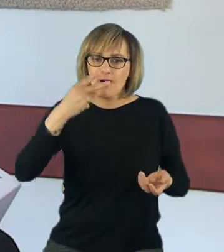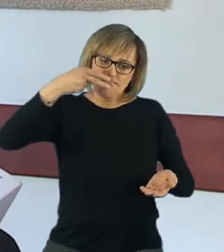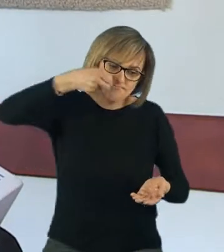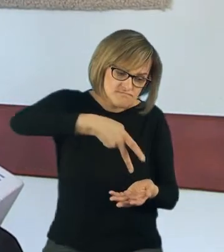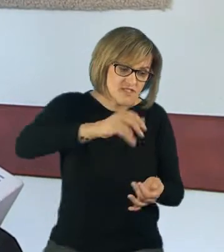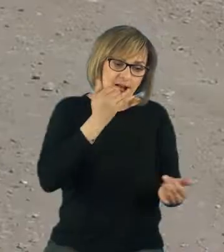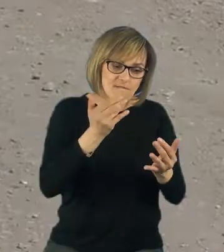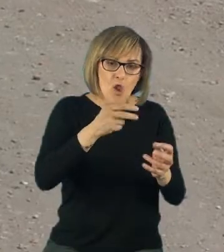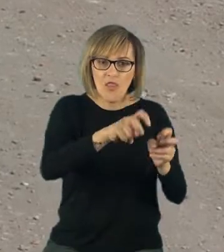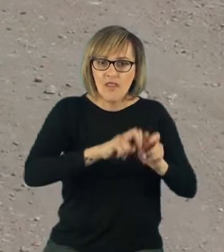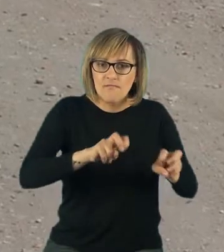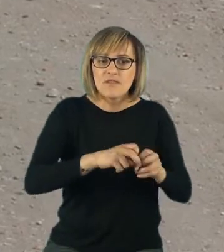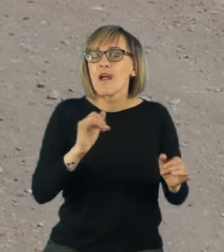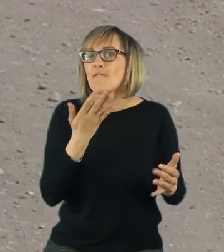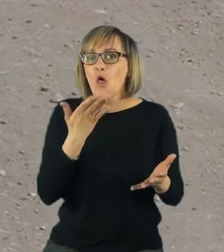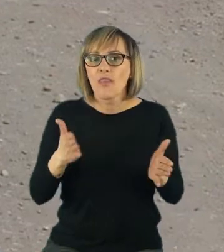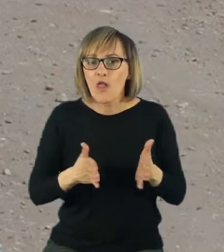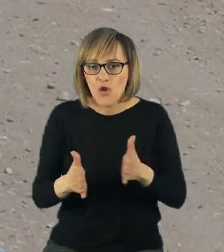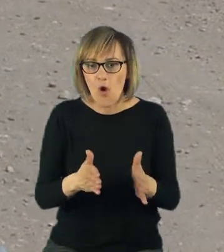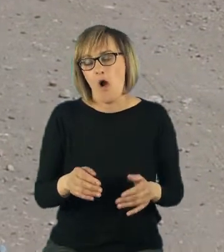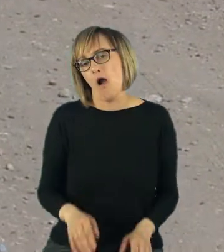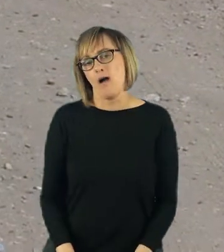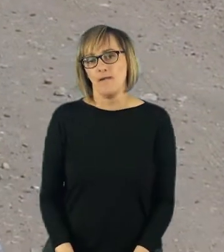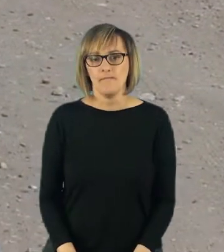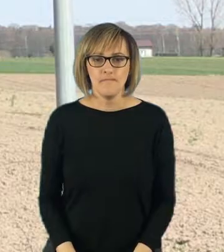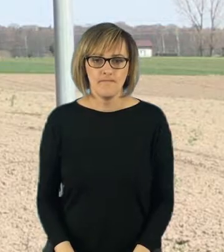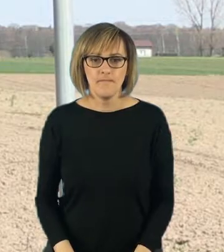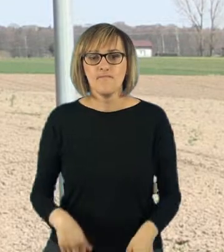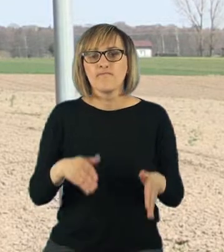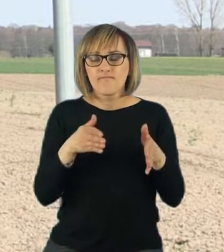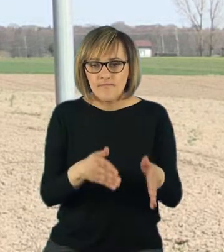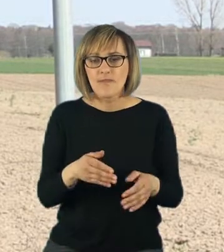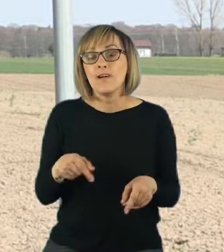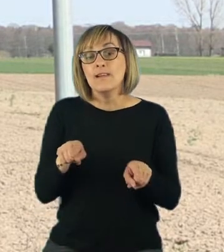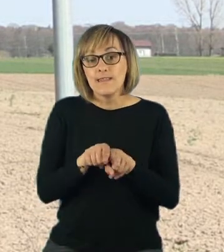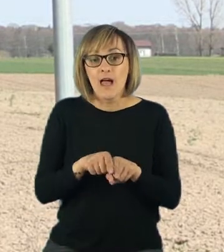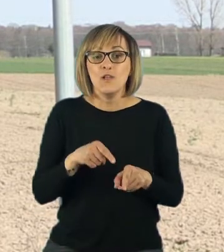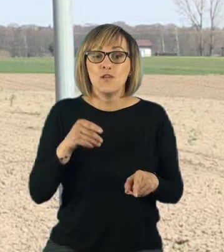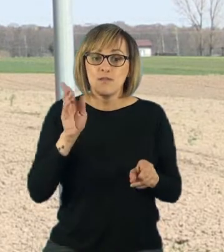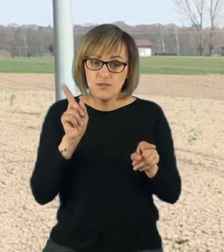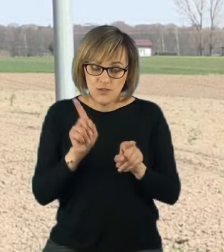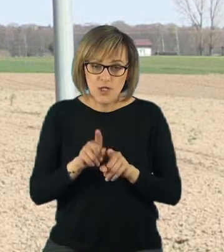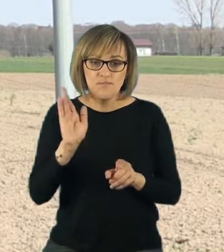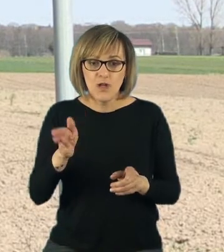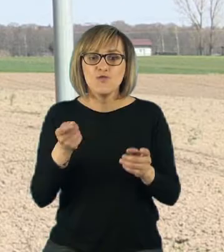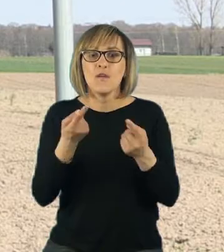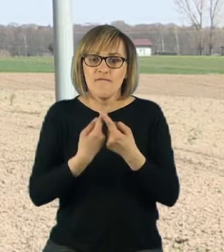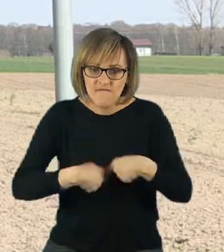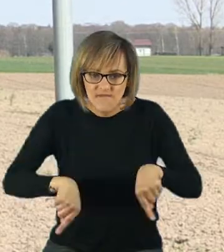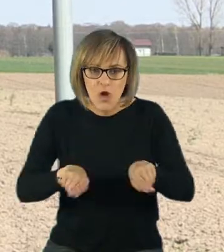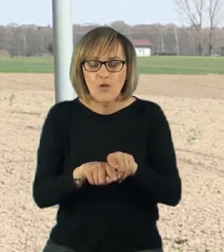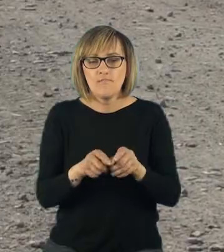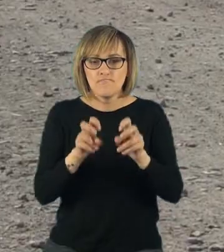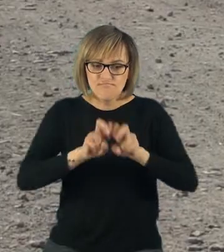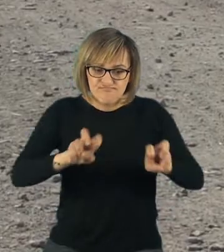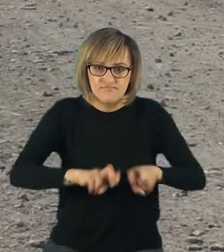Suchodoły, Wychny, jak również na drogę w miejscowości Szubina. Ponadto dokonano